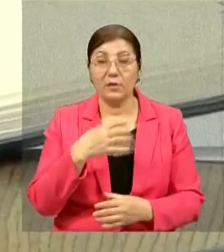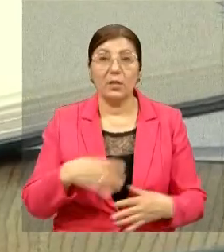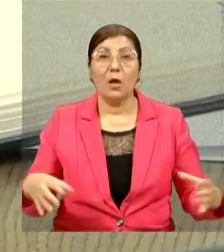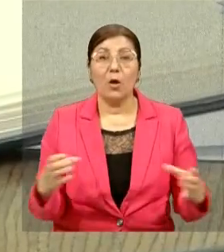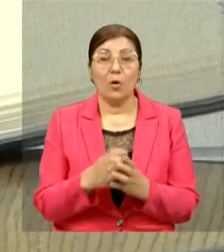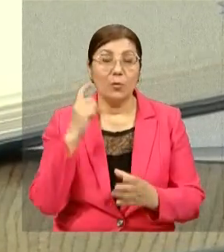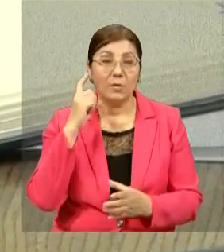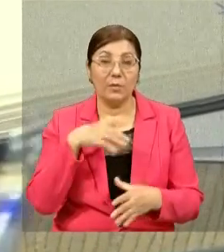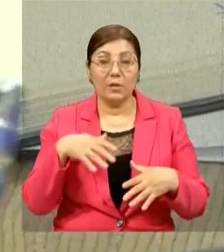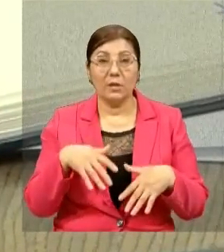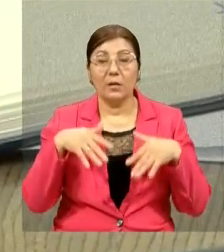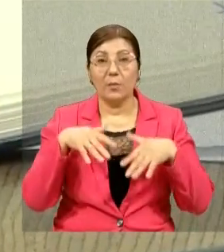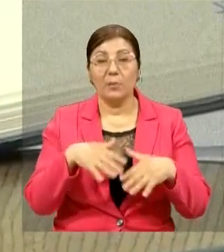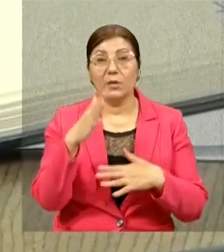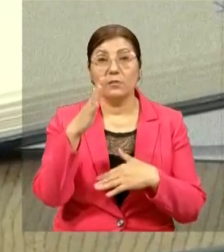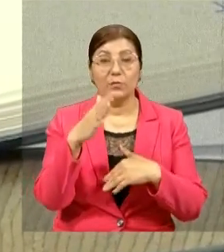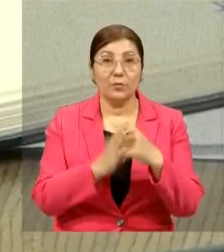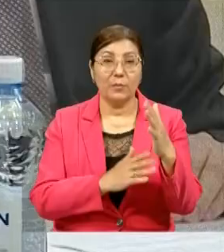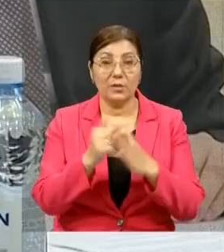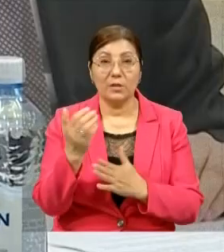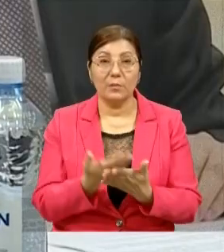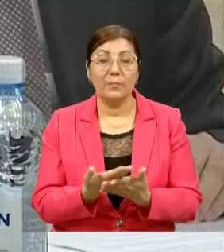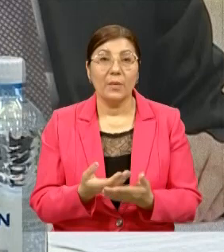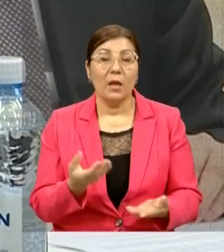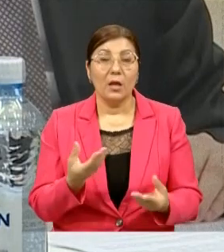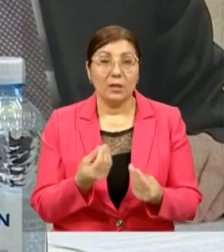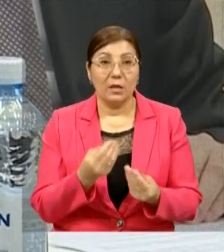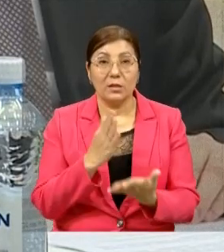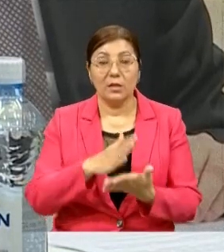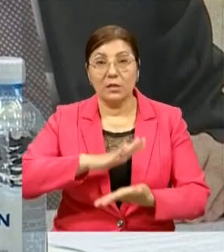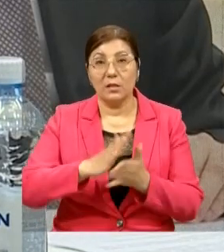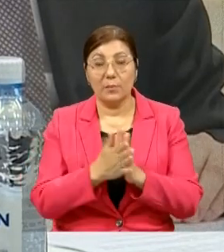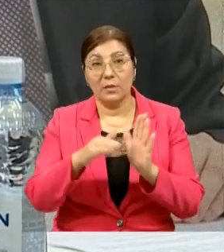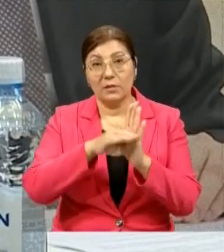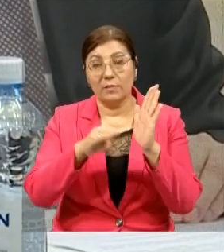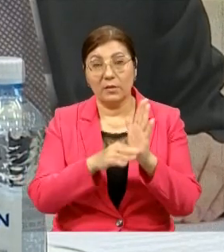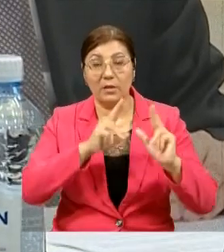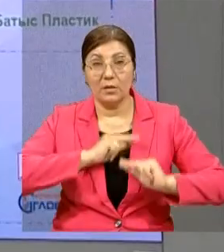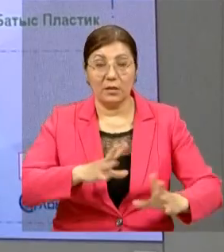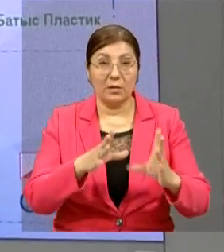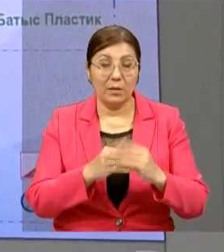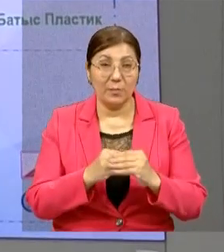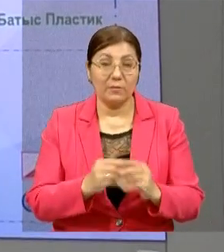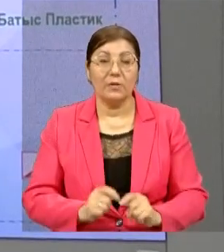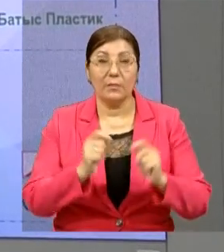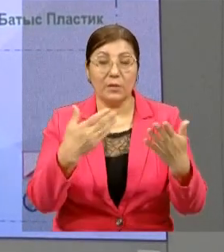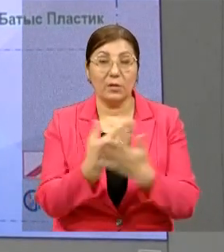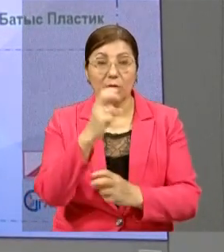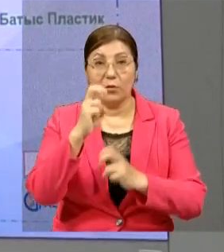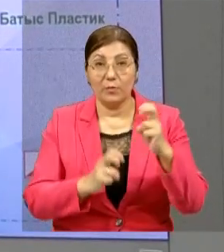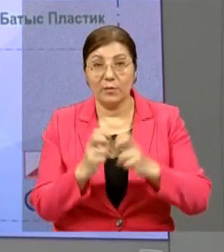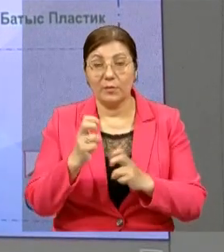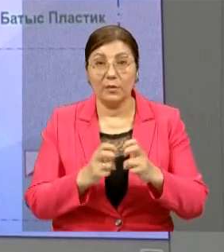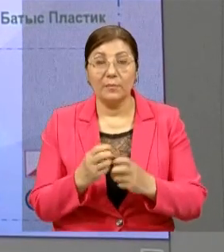глухих по производству перчаток также заключены оте контракты в рамках программы содействия созданию новых производств Амру Казна с